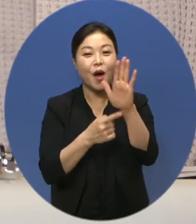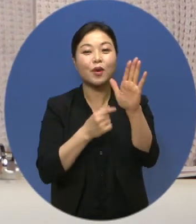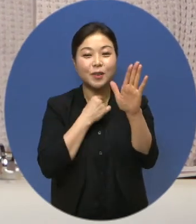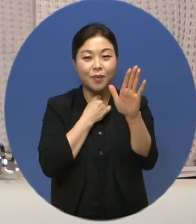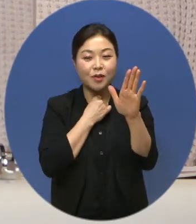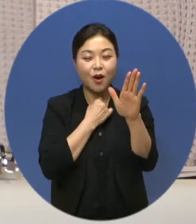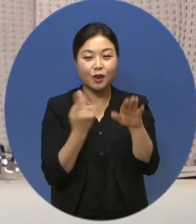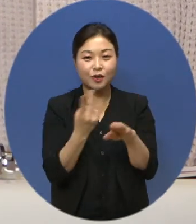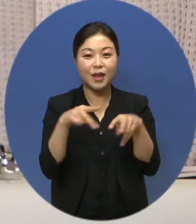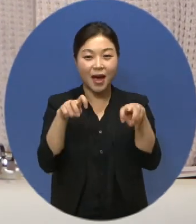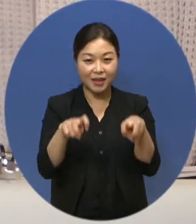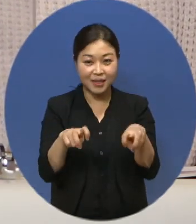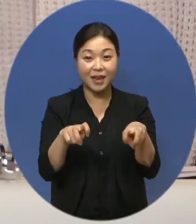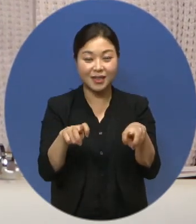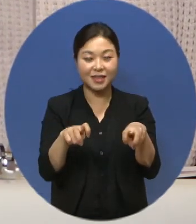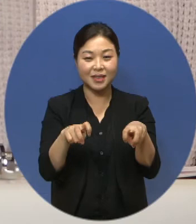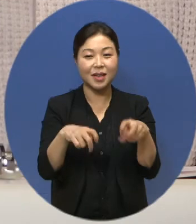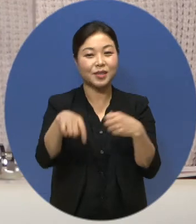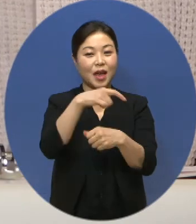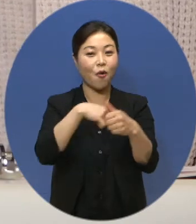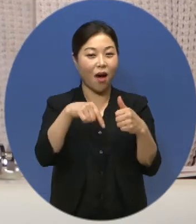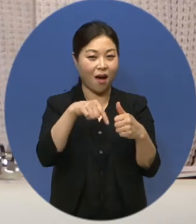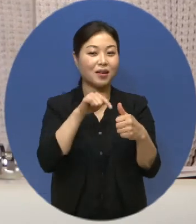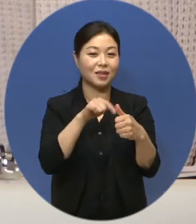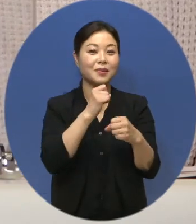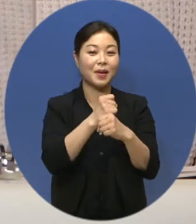그래서 그 장면을 저는 가장